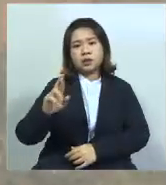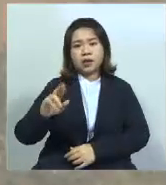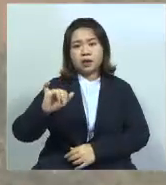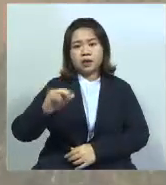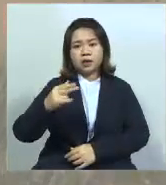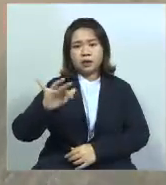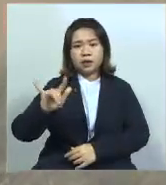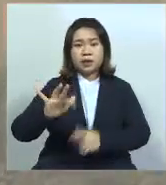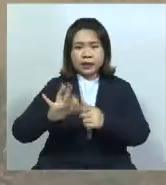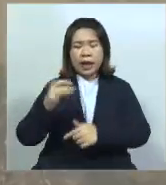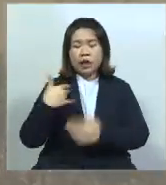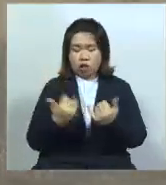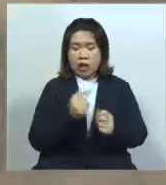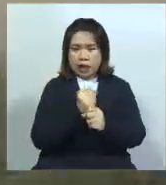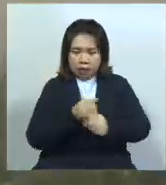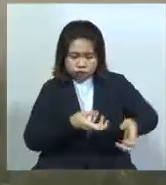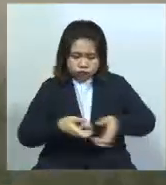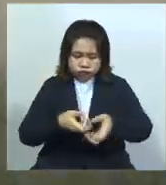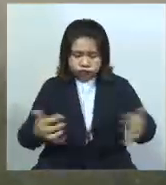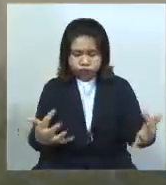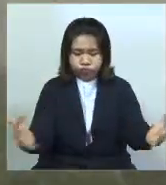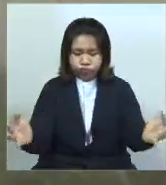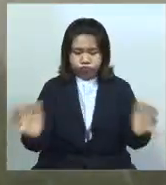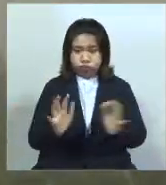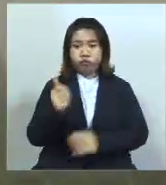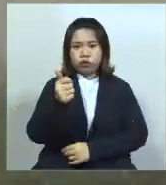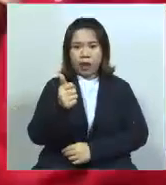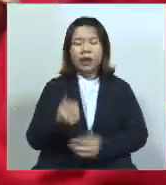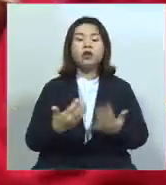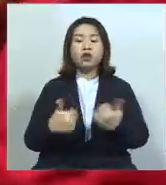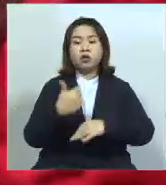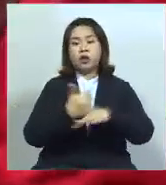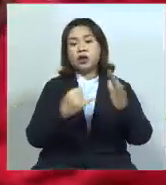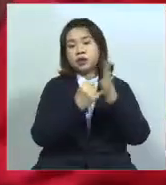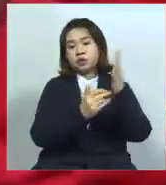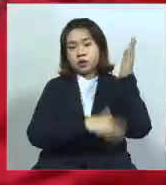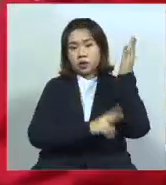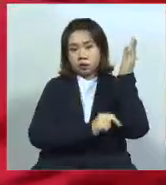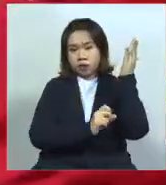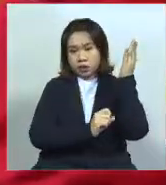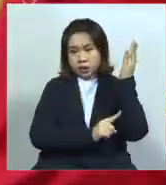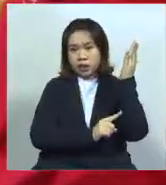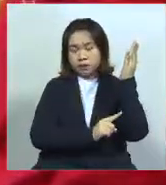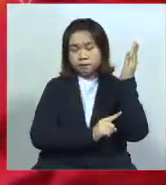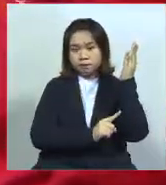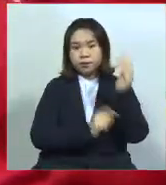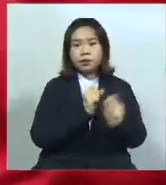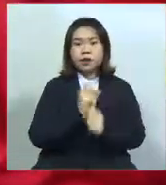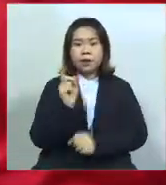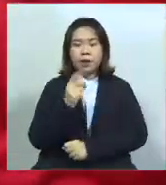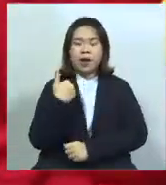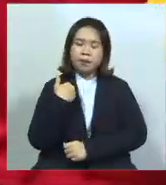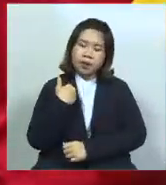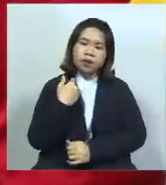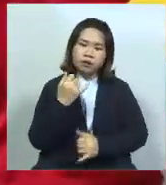ควบคุมไฟให้อยู่ในวงจำกัดได้แล้วเช่นกันค่ะแล้ววันนี้ทางผู้ว่าราชการจังหวัดนครศรีธรรมราชนายจำเริญทิพยพงษ์ธาดาก็ล